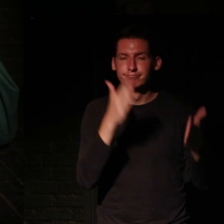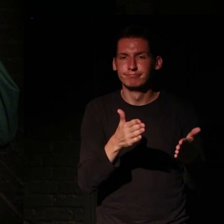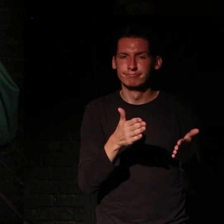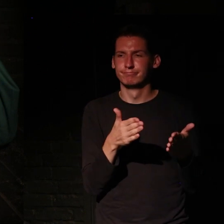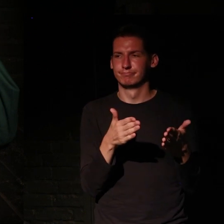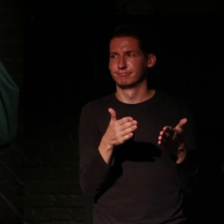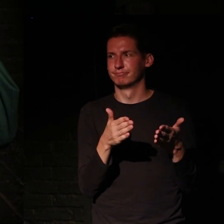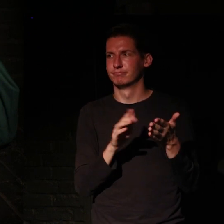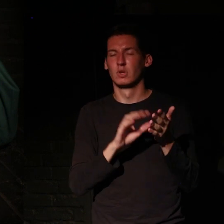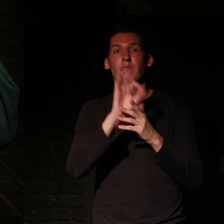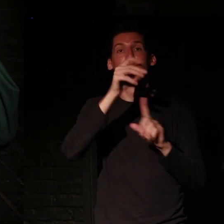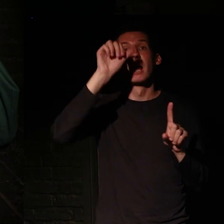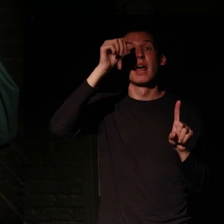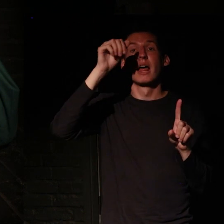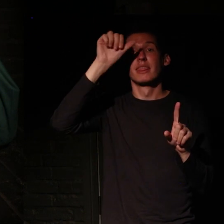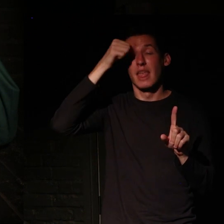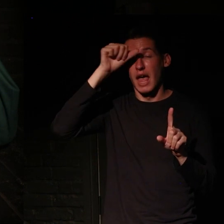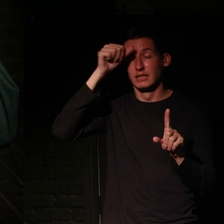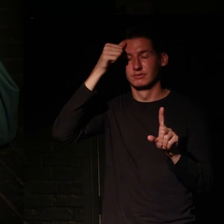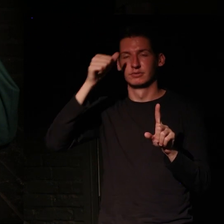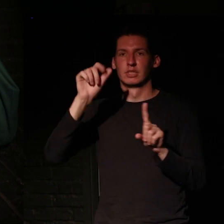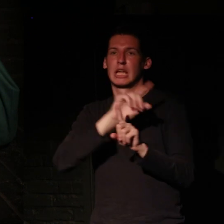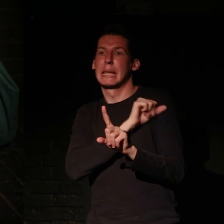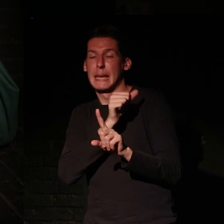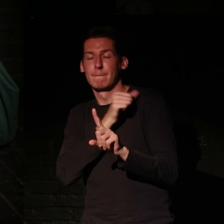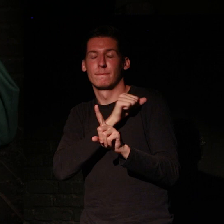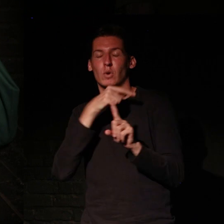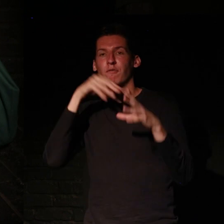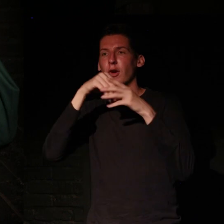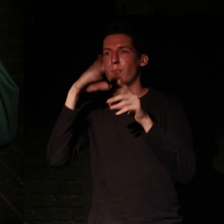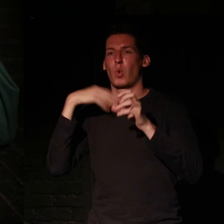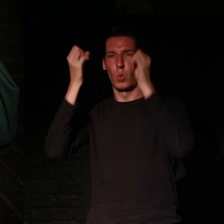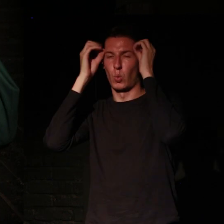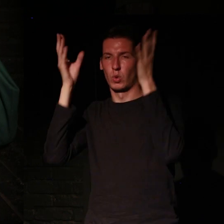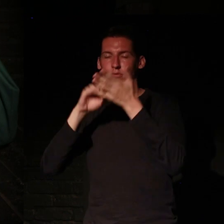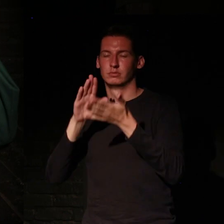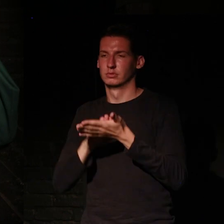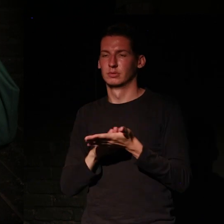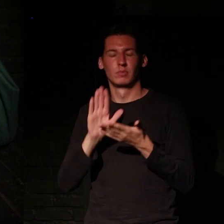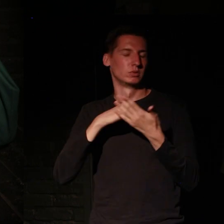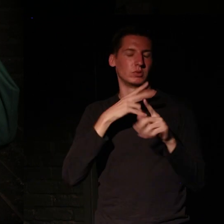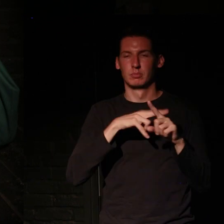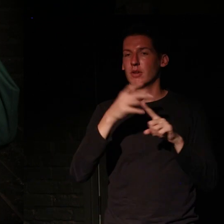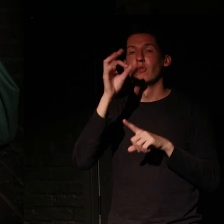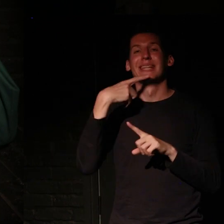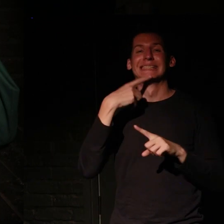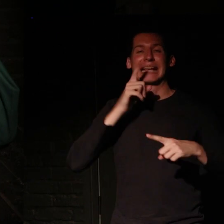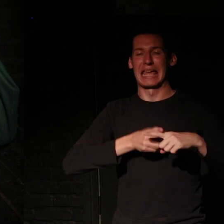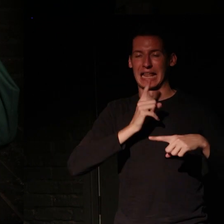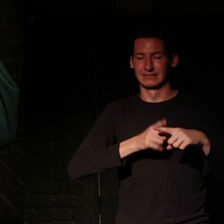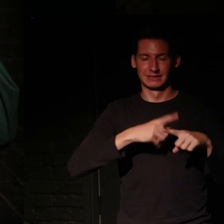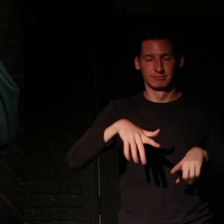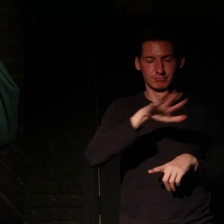pewnych nazw, imion utrwalonych w kulturze. Na przykład za przykładem greckim.